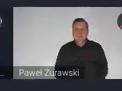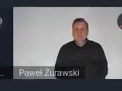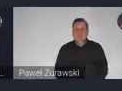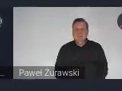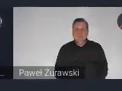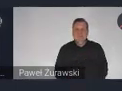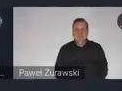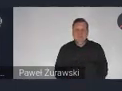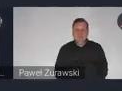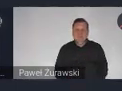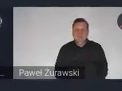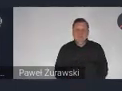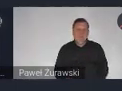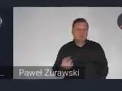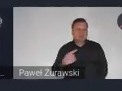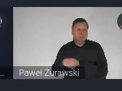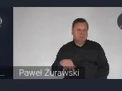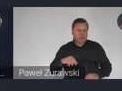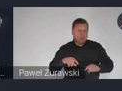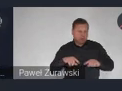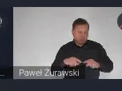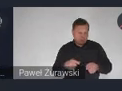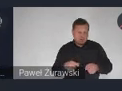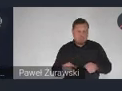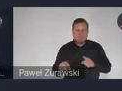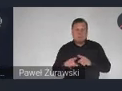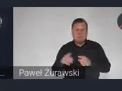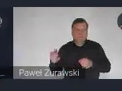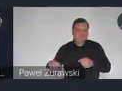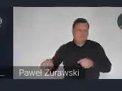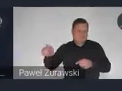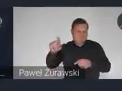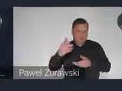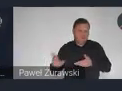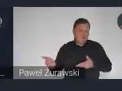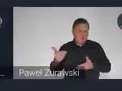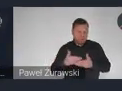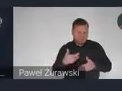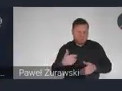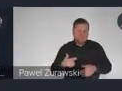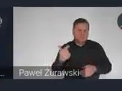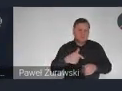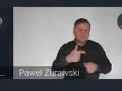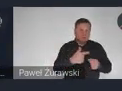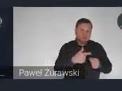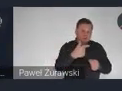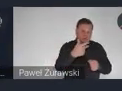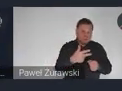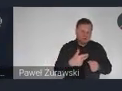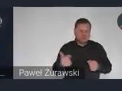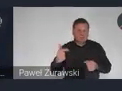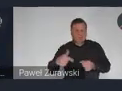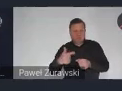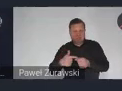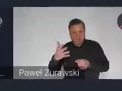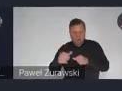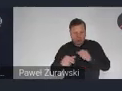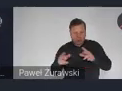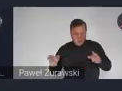nasze organizacje nasi oferenci w latach 2023-2025